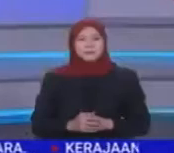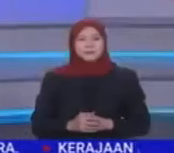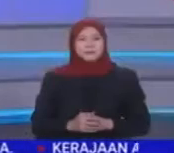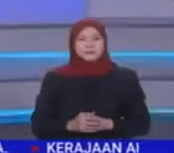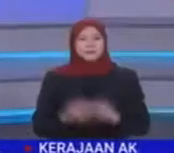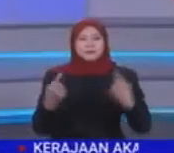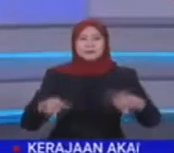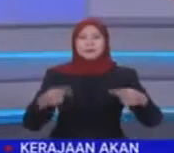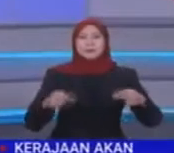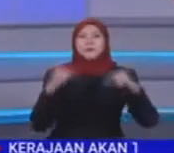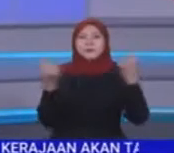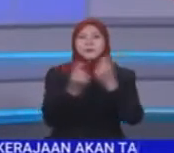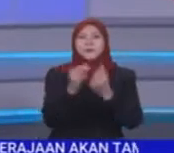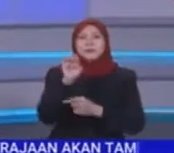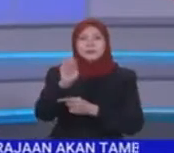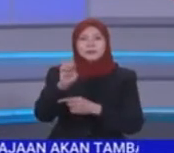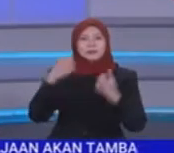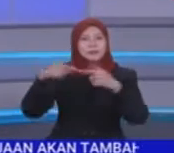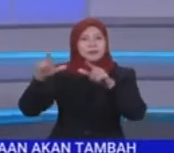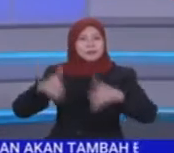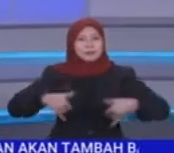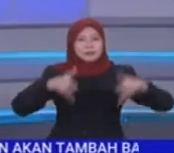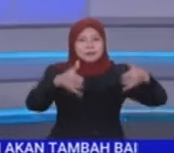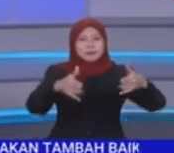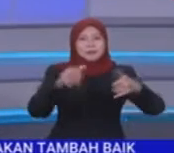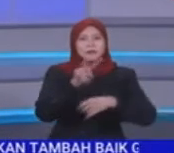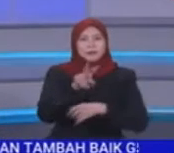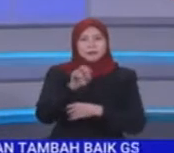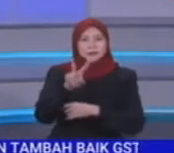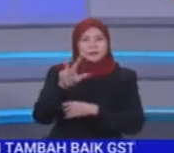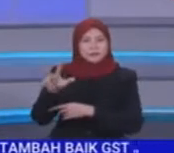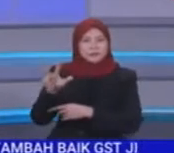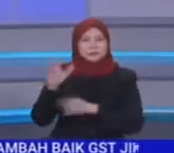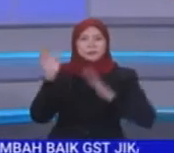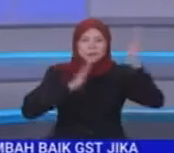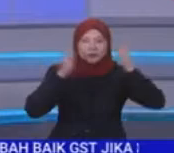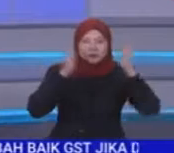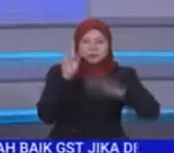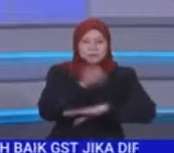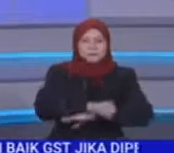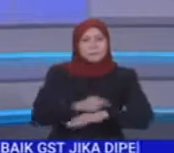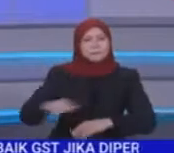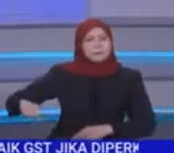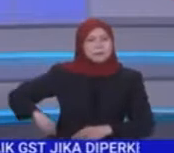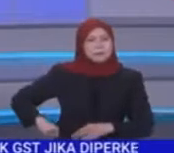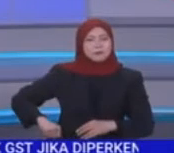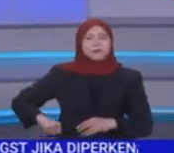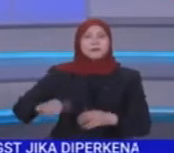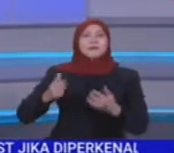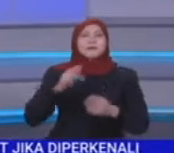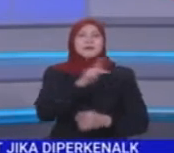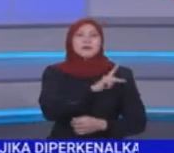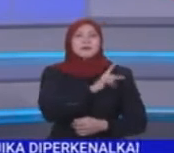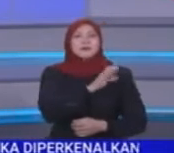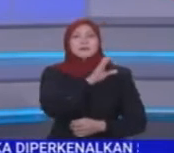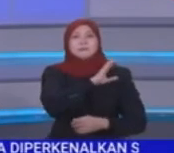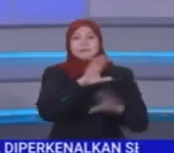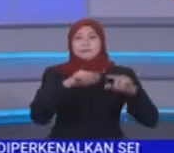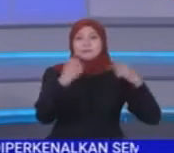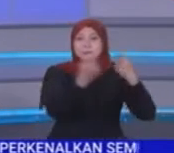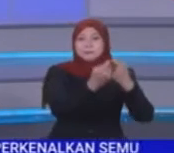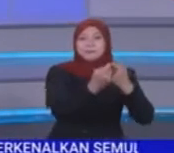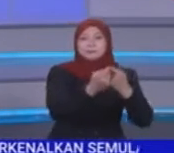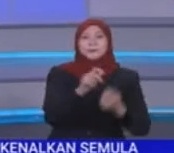Menjelang aksi kumpulan E kelayakan Piala Asia 2023, Malaysia menentang Bahrain. Ketua Jurulatih Skuad Kebangsaan